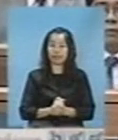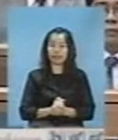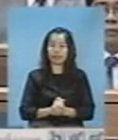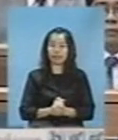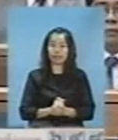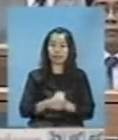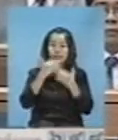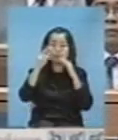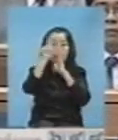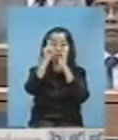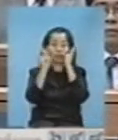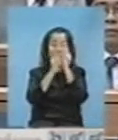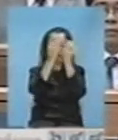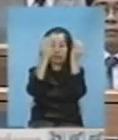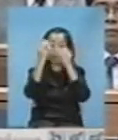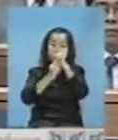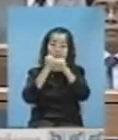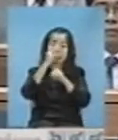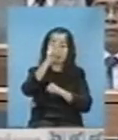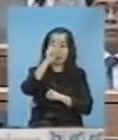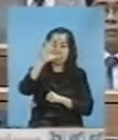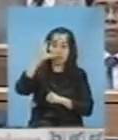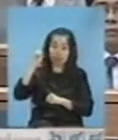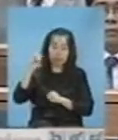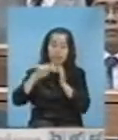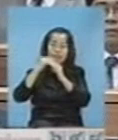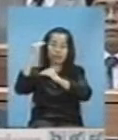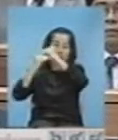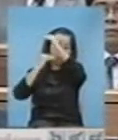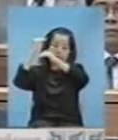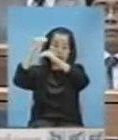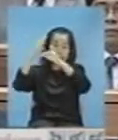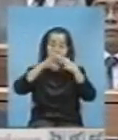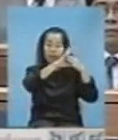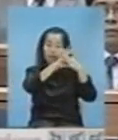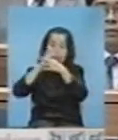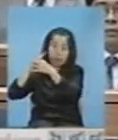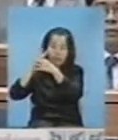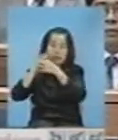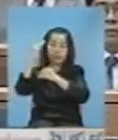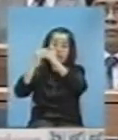และรัฐธรรมนูญฉบับปัจจุบันได้มีการพัฒนาให้สอดคล้องกับ